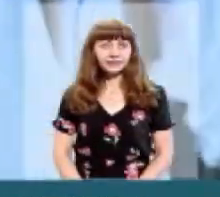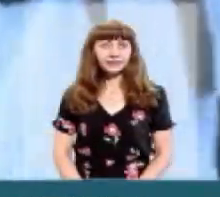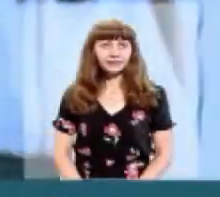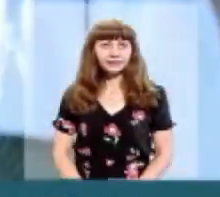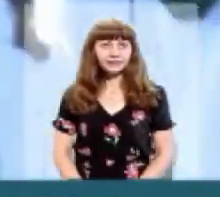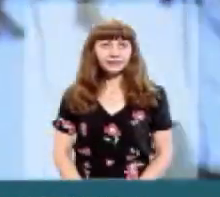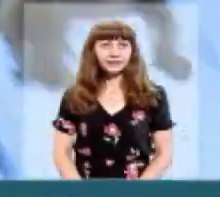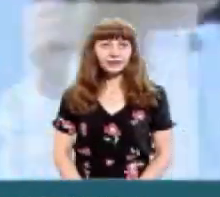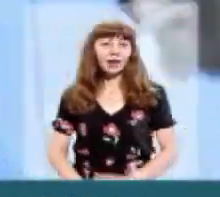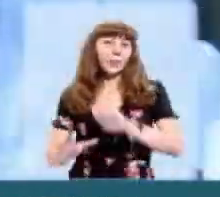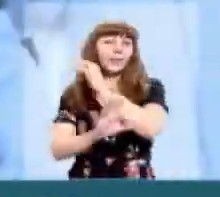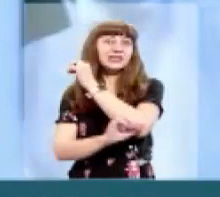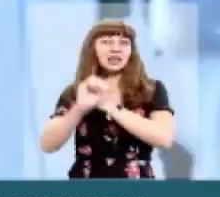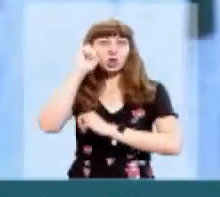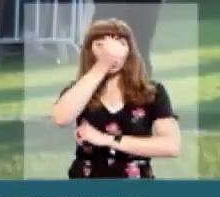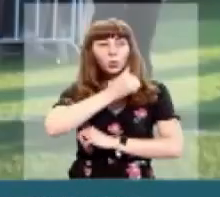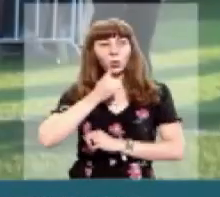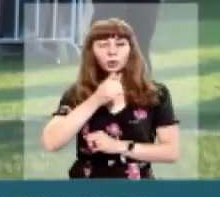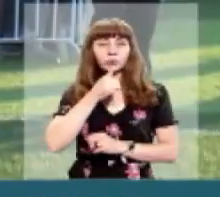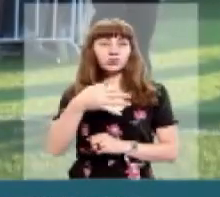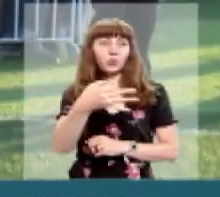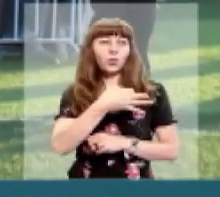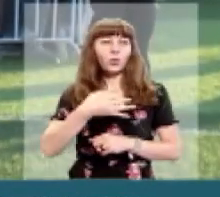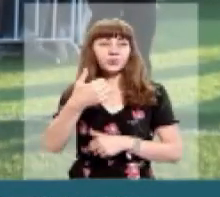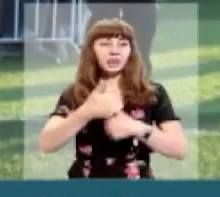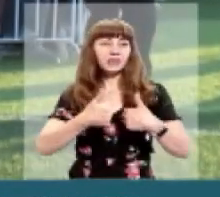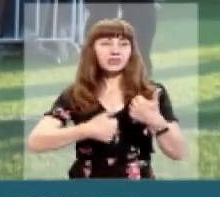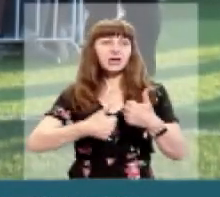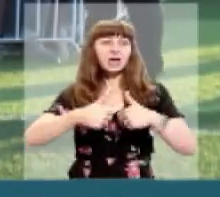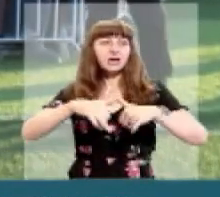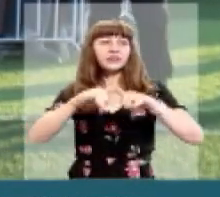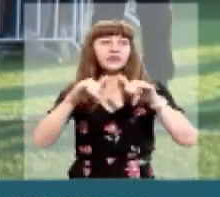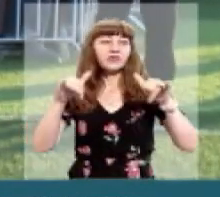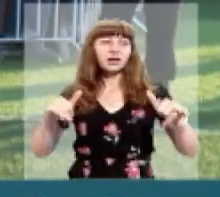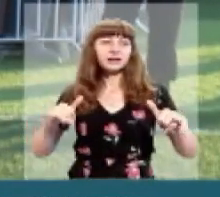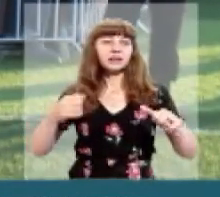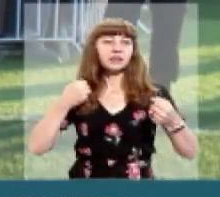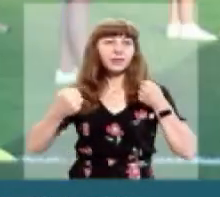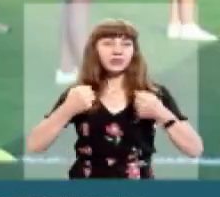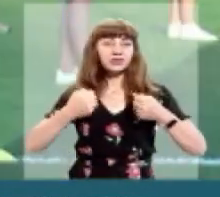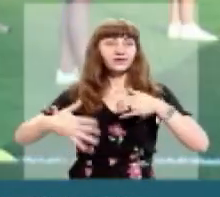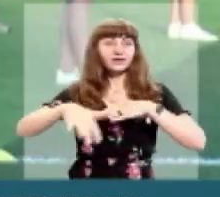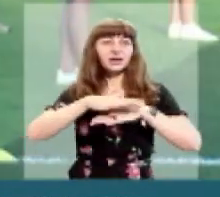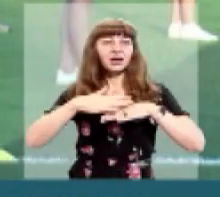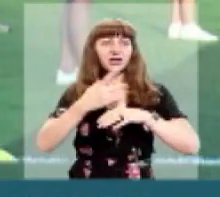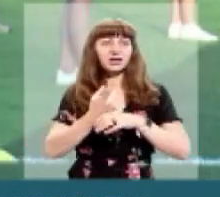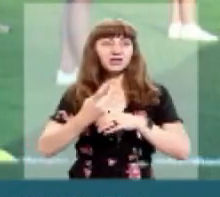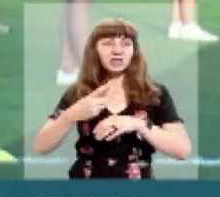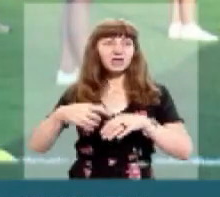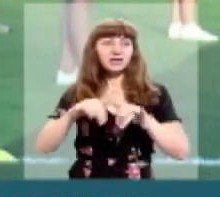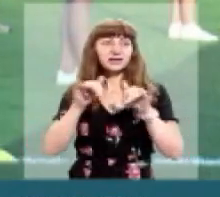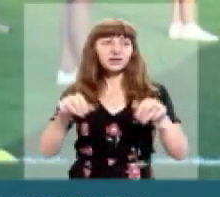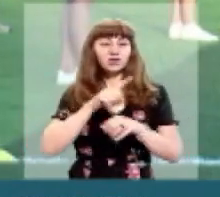жылдары өңірде спорт инфрақұрылымы дамып келеді. Қостанай облысында бұл саланы дамыту басты міндет болуы керек, дейді салтанатты